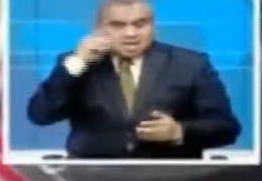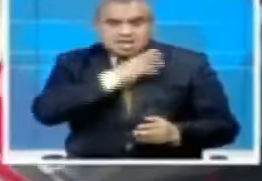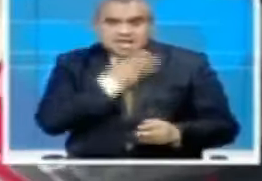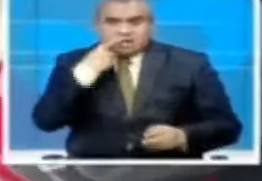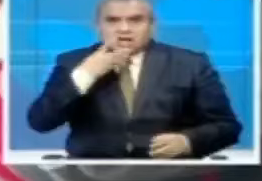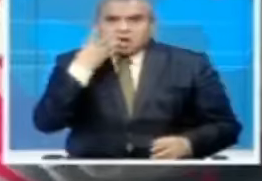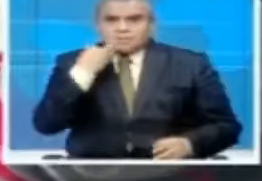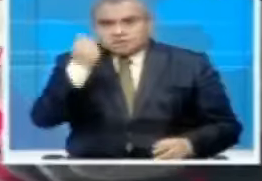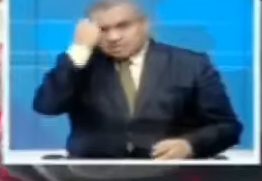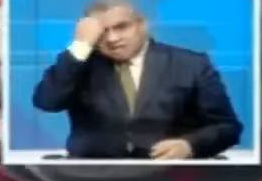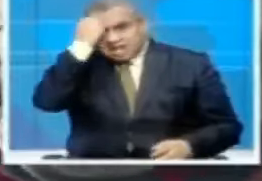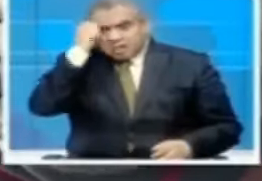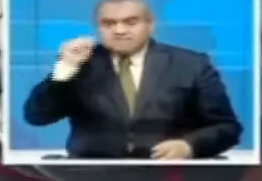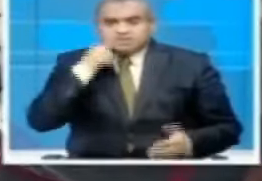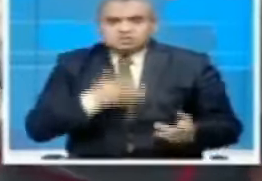34,300 شهيد.